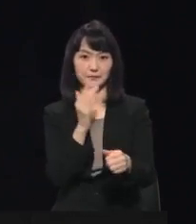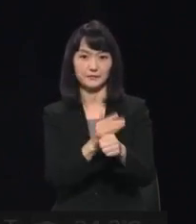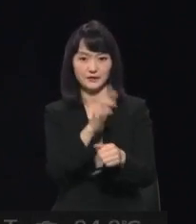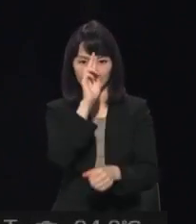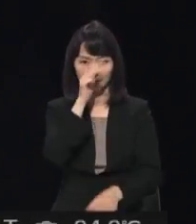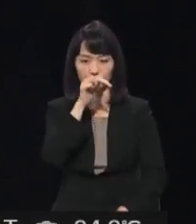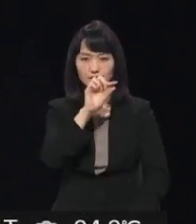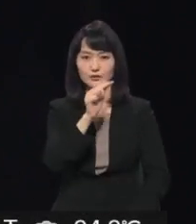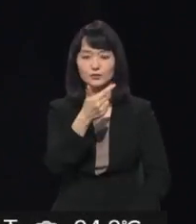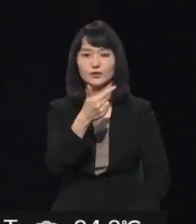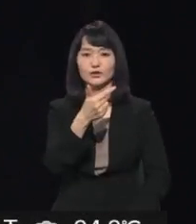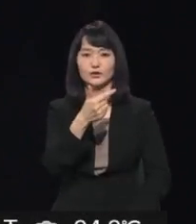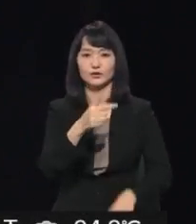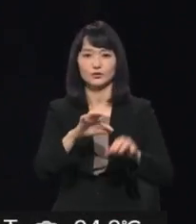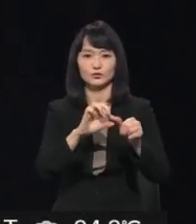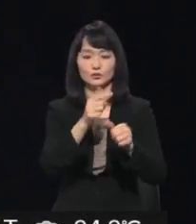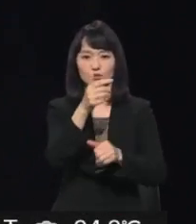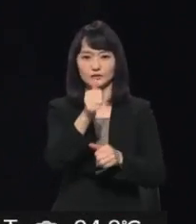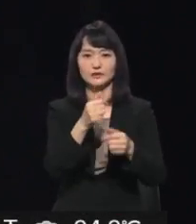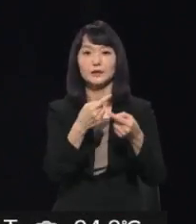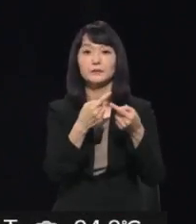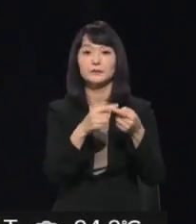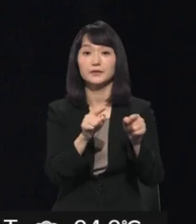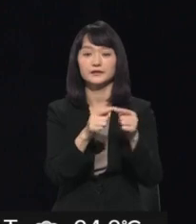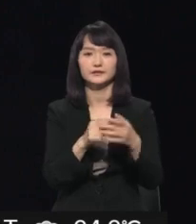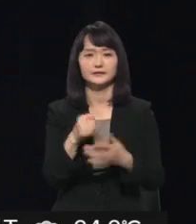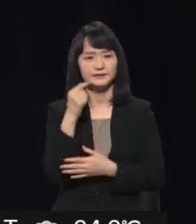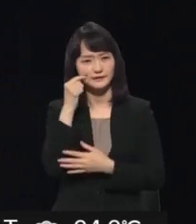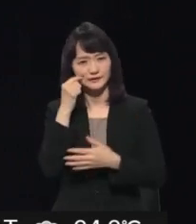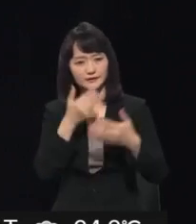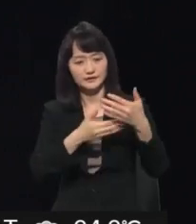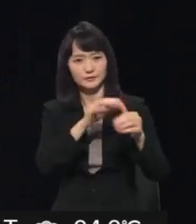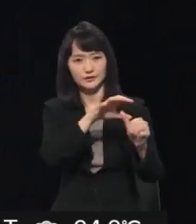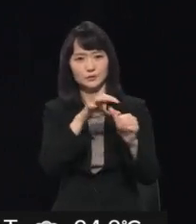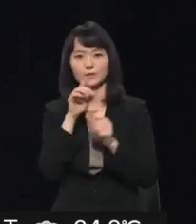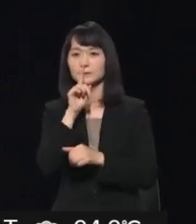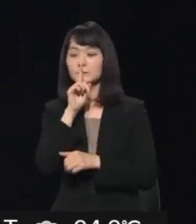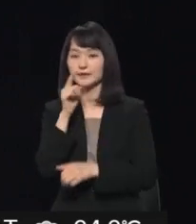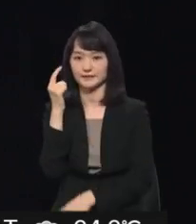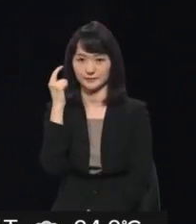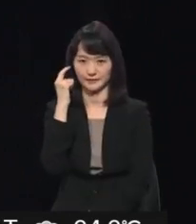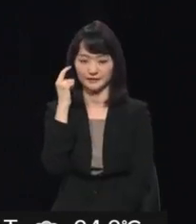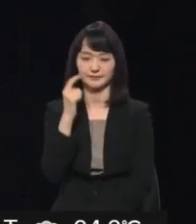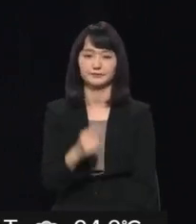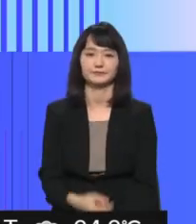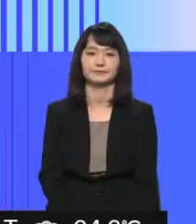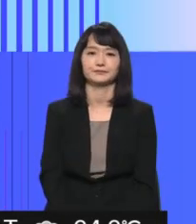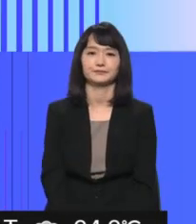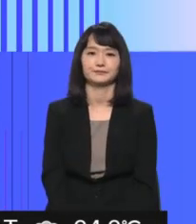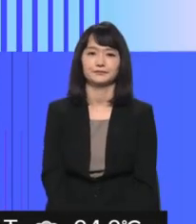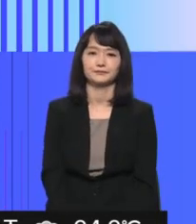평가 안되요 어 인기드라마 도 같이 차용해서 얘기했는데 잠깐 들어보겠습니다